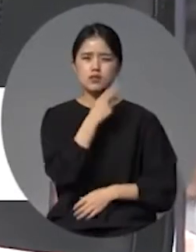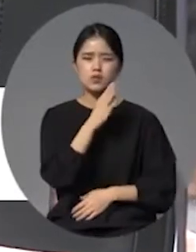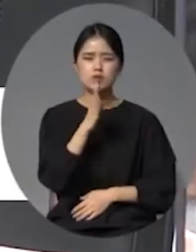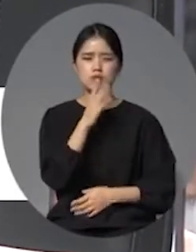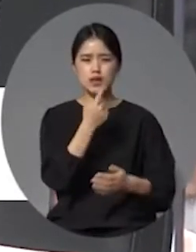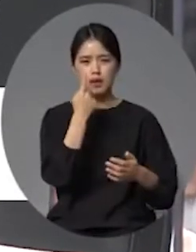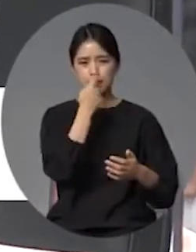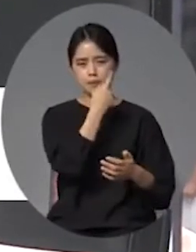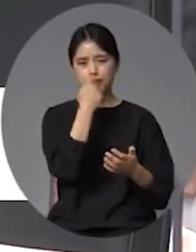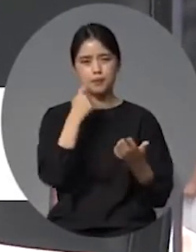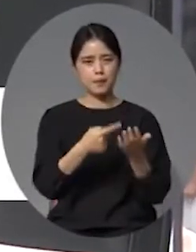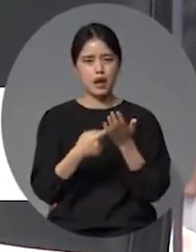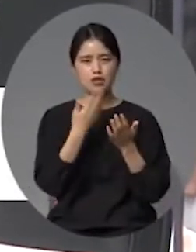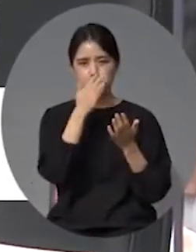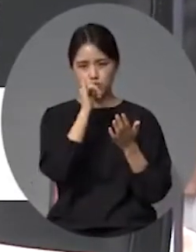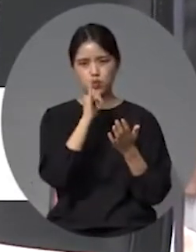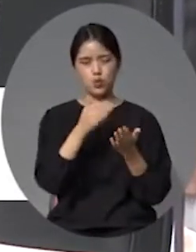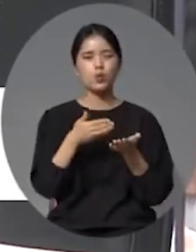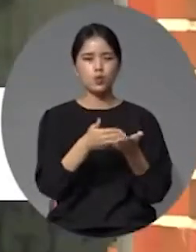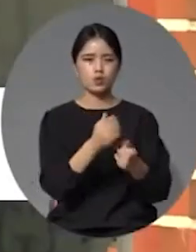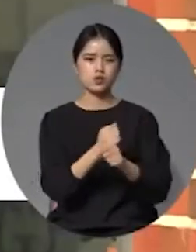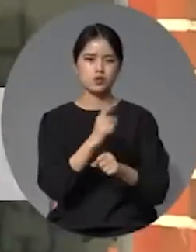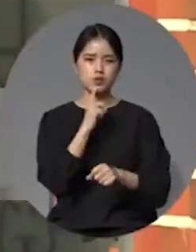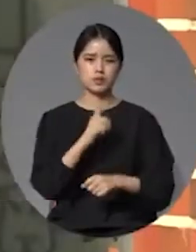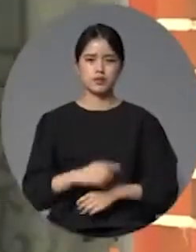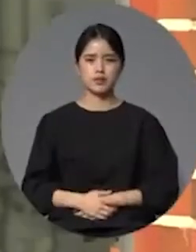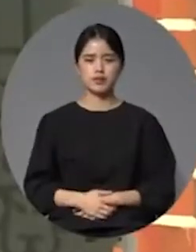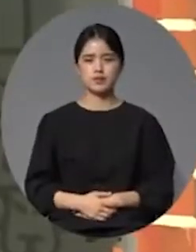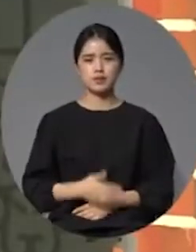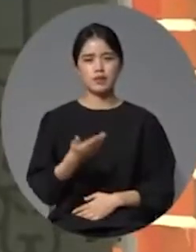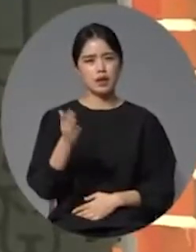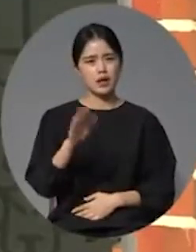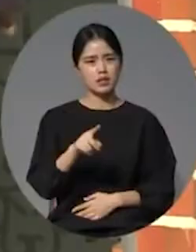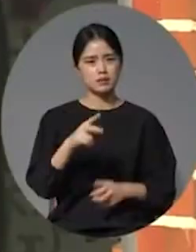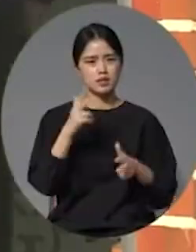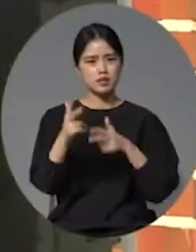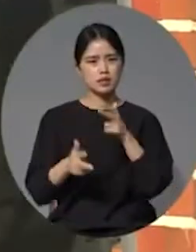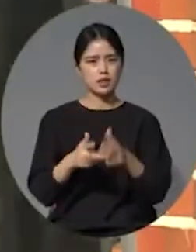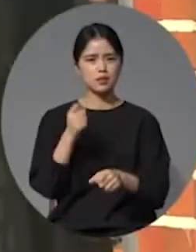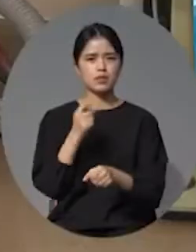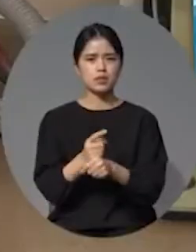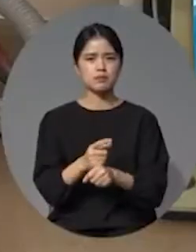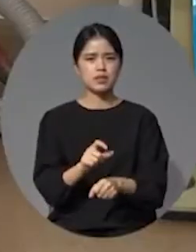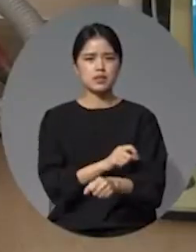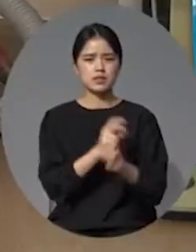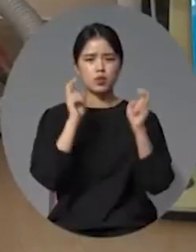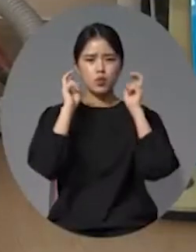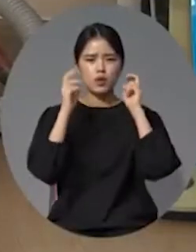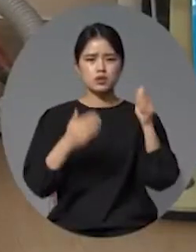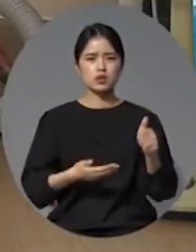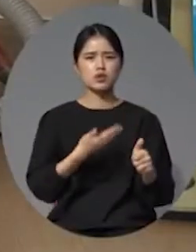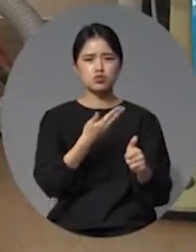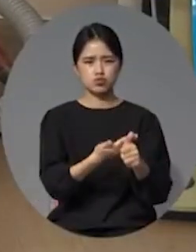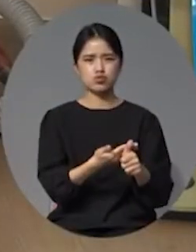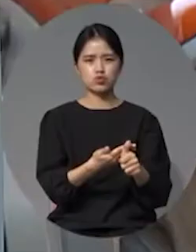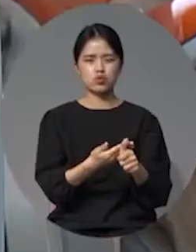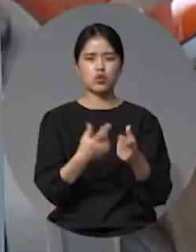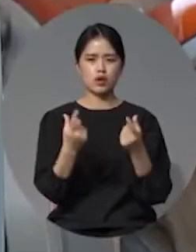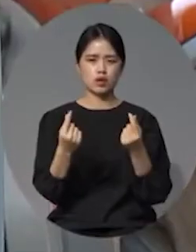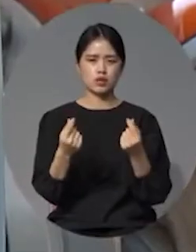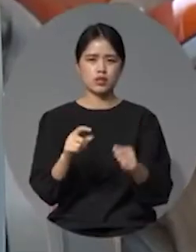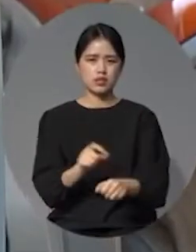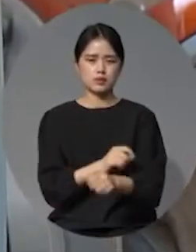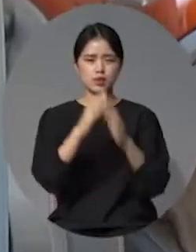저희도 감사를 요청해서 진행할 수 있도록 하겠습니다. 하지만 해당 사업은 이미 특정 업체 배불리기로 전락한 터